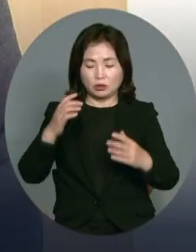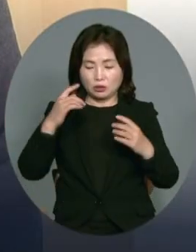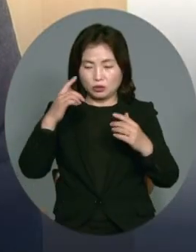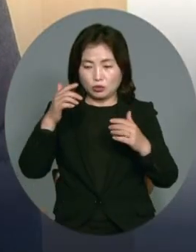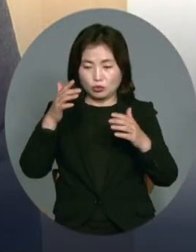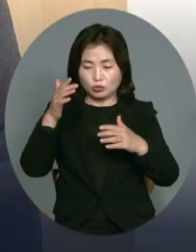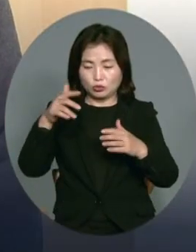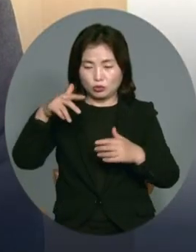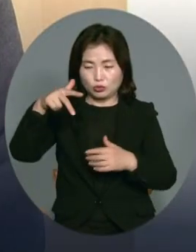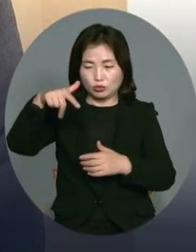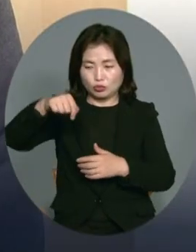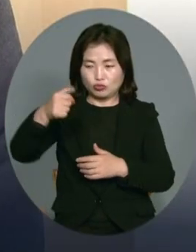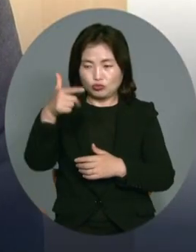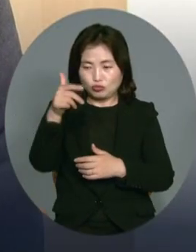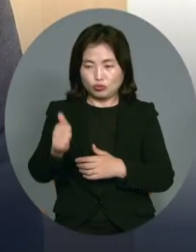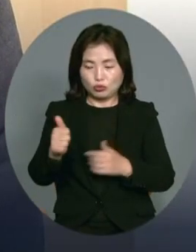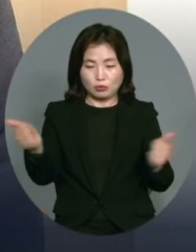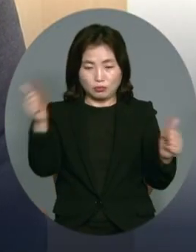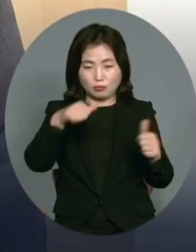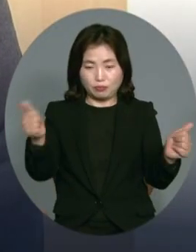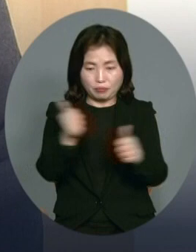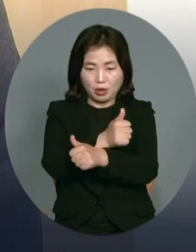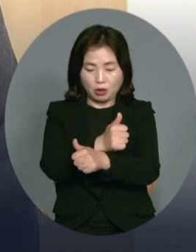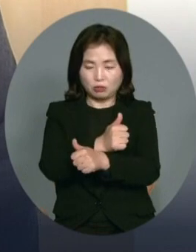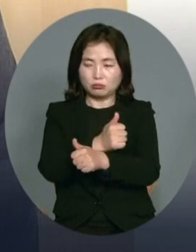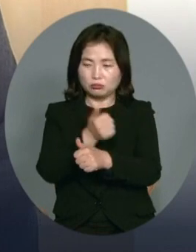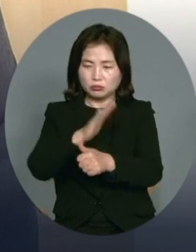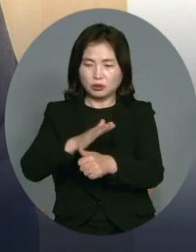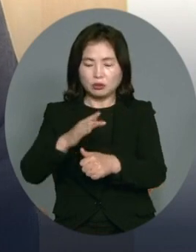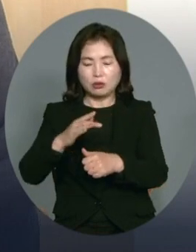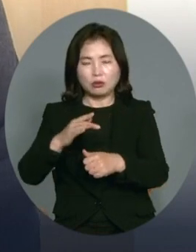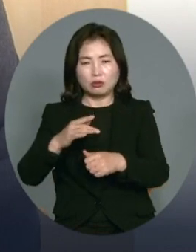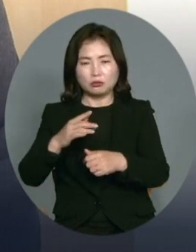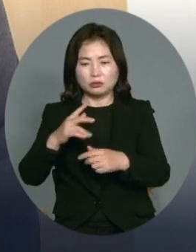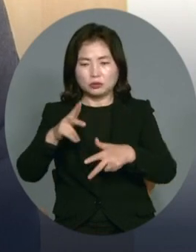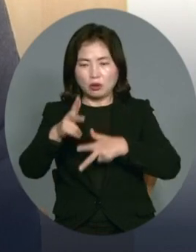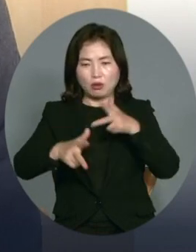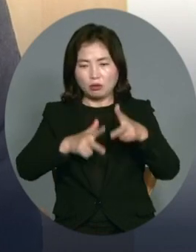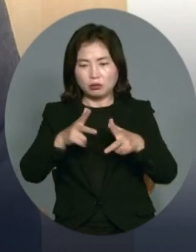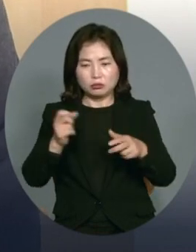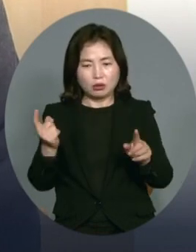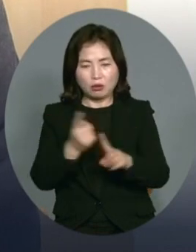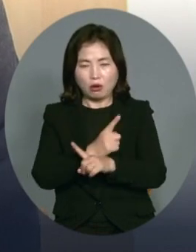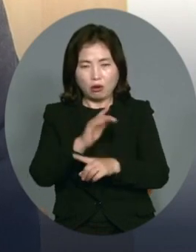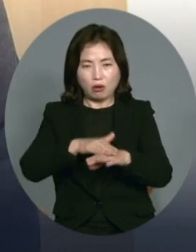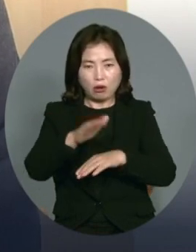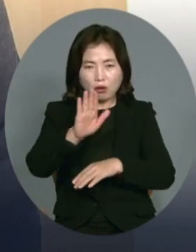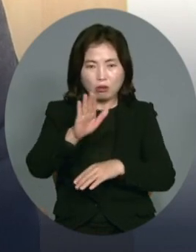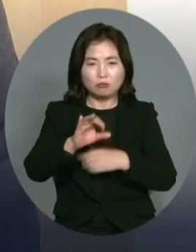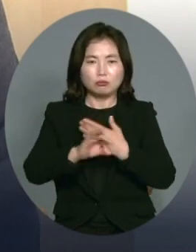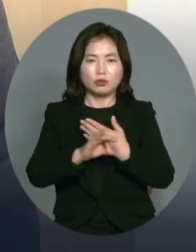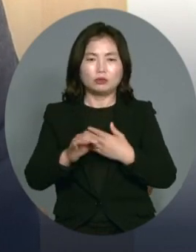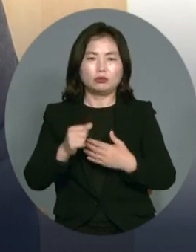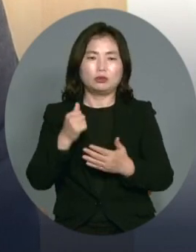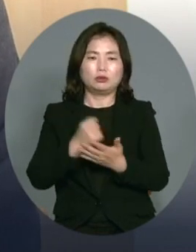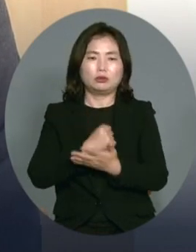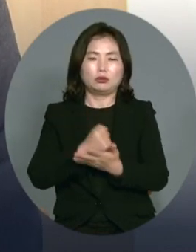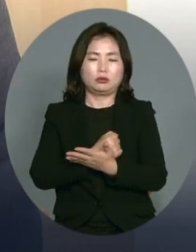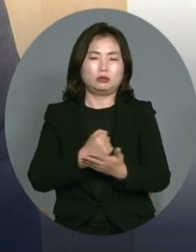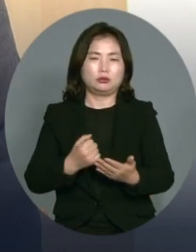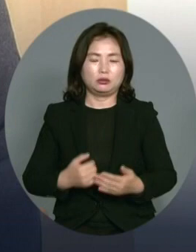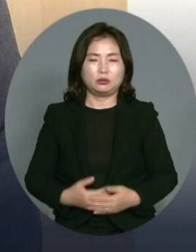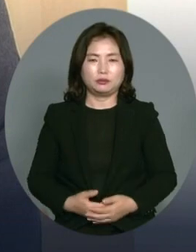해서 이 사업이 정치적으로 해석이 되거나 해서 만약에 시행이 안 된다면 군으로서 정말 안타까운